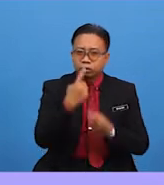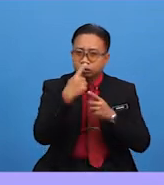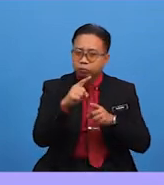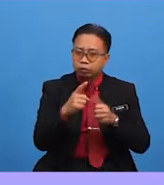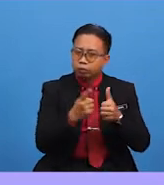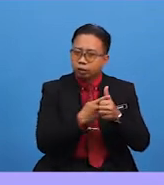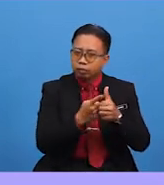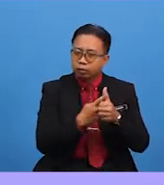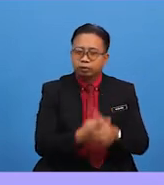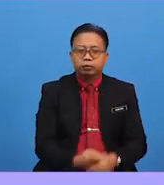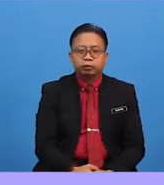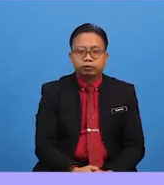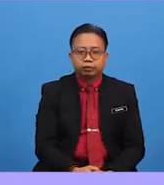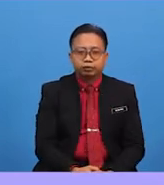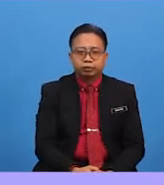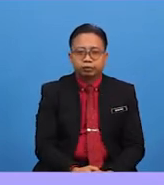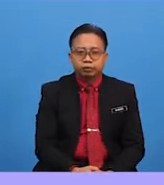Jawapan yang pertama.